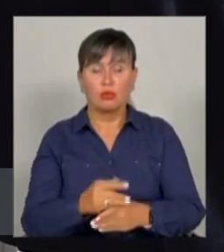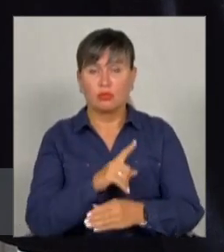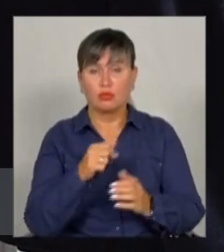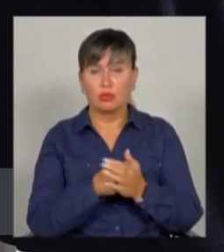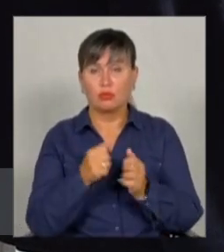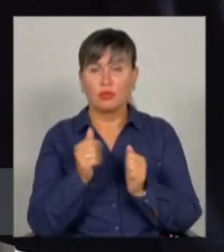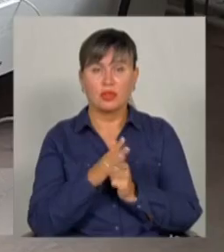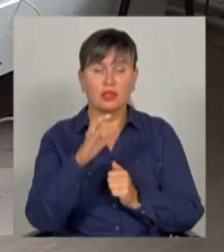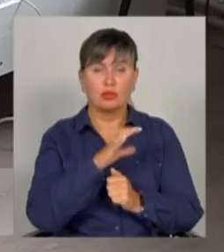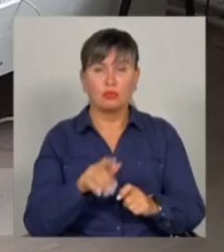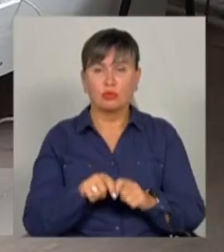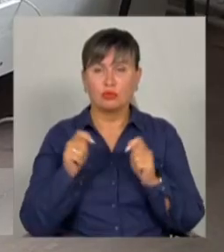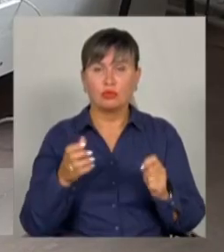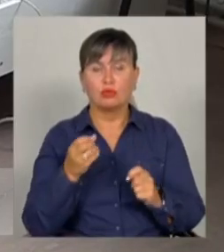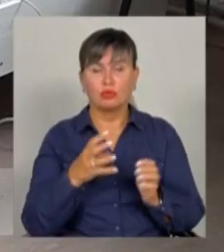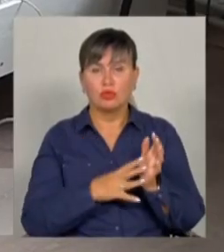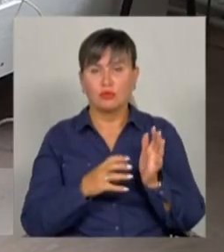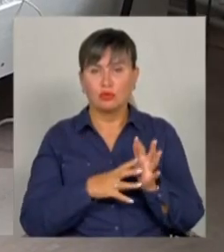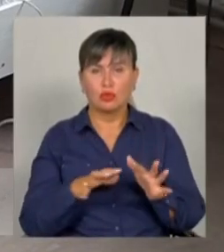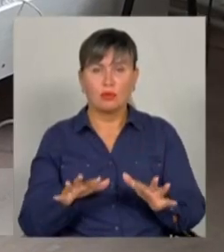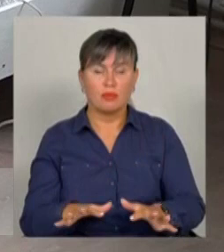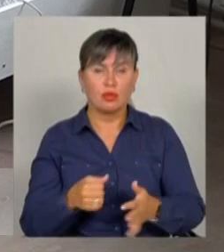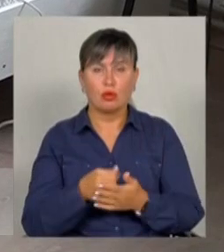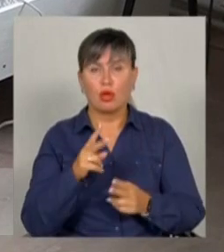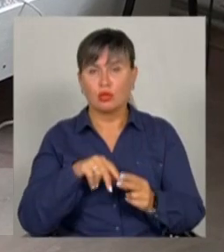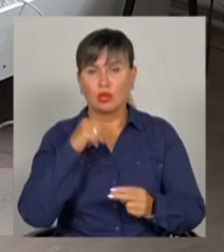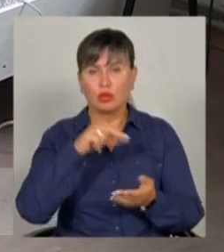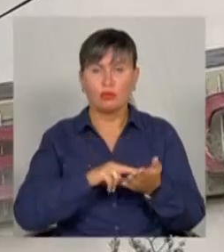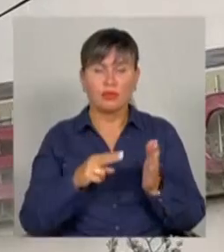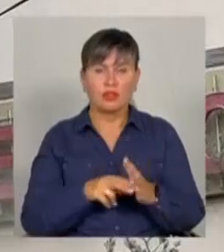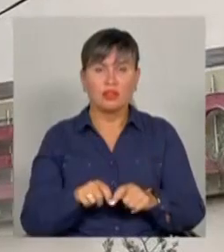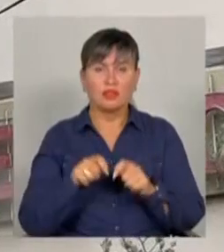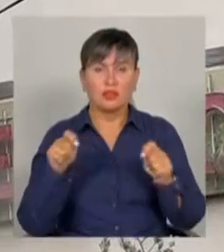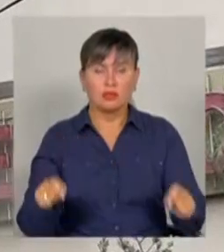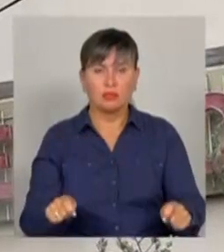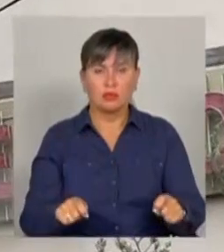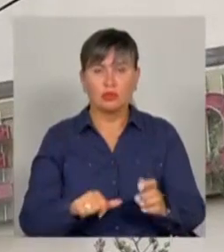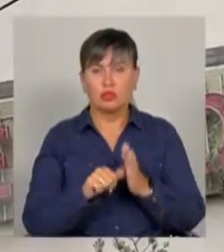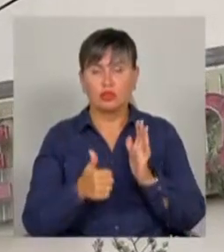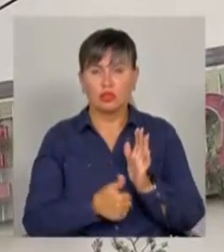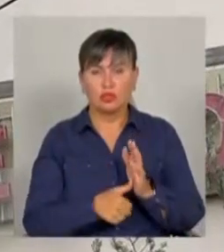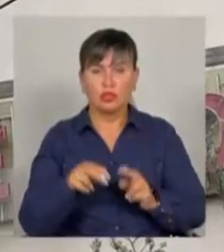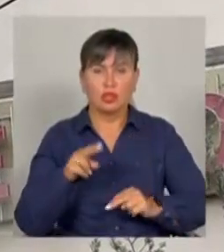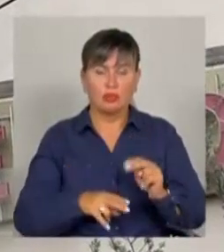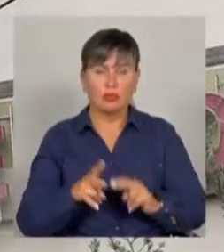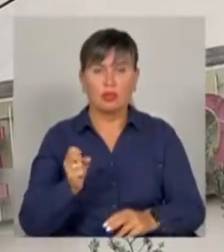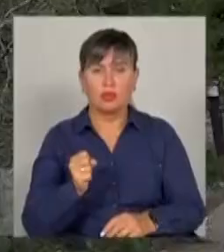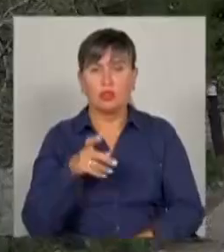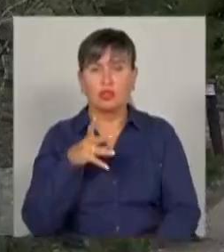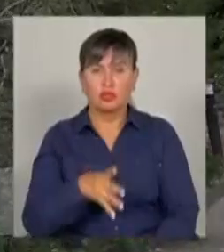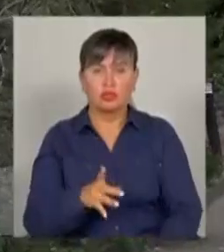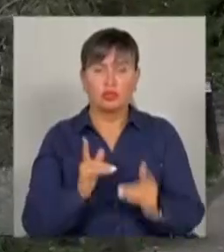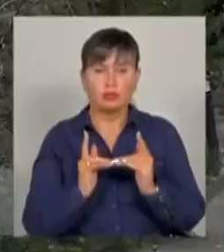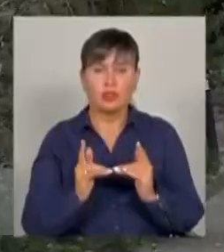15 сентября будут созданы еще 900 мест. До конца года планируется ввести в эксплуатацию 16 объектов на 4